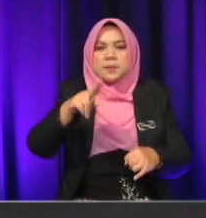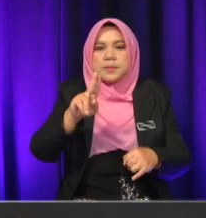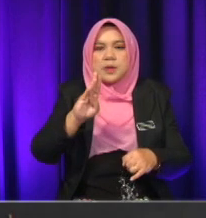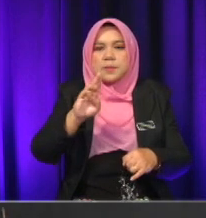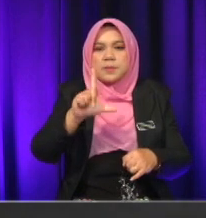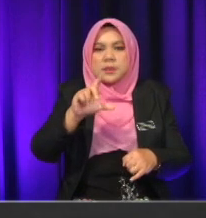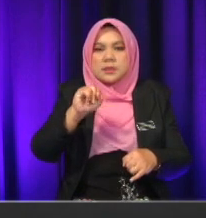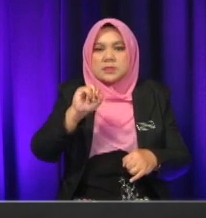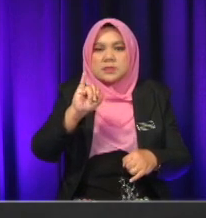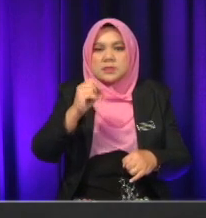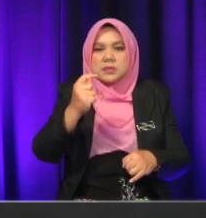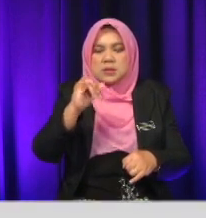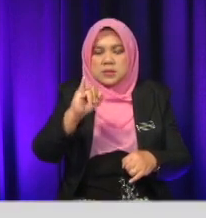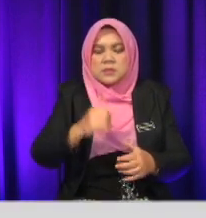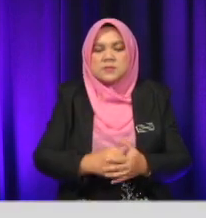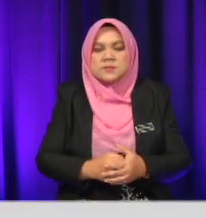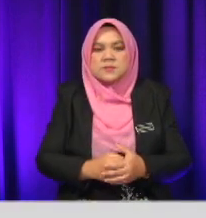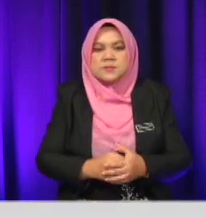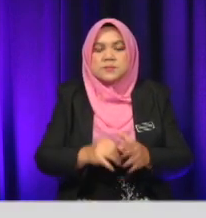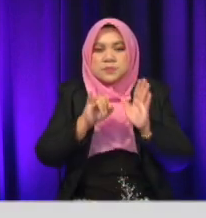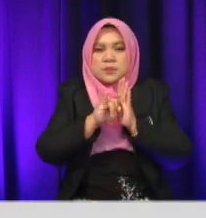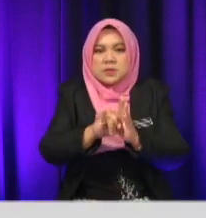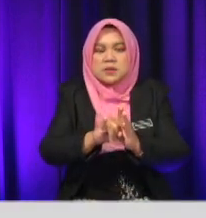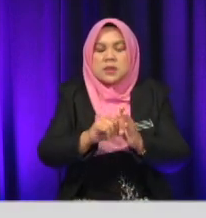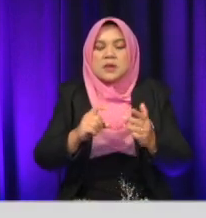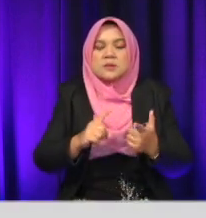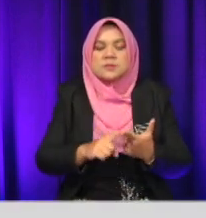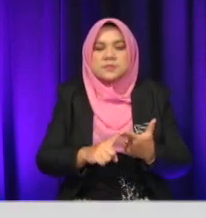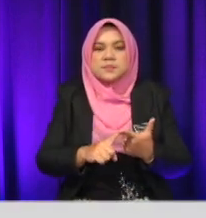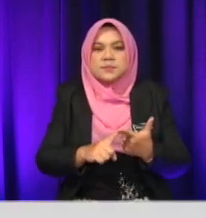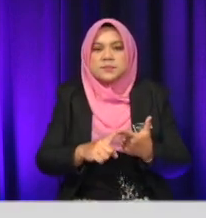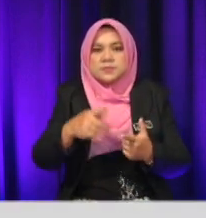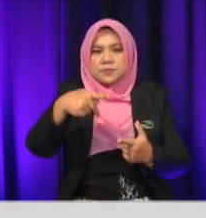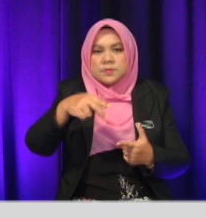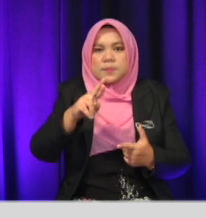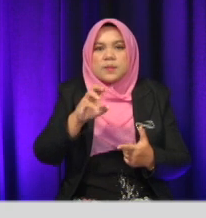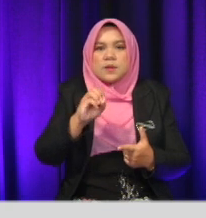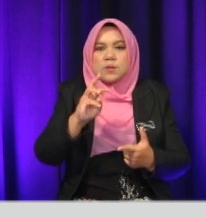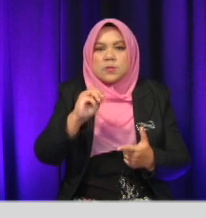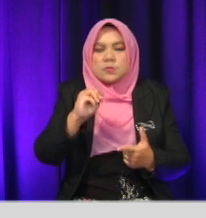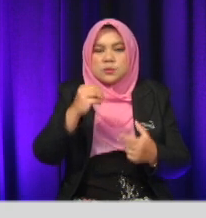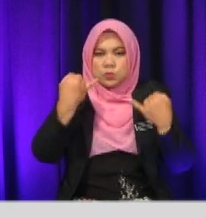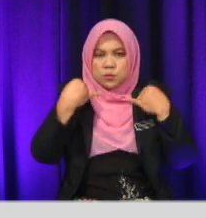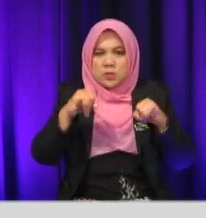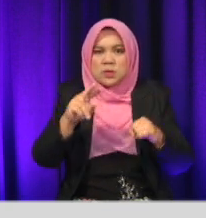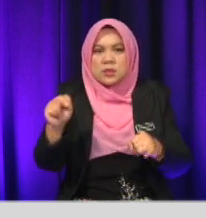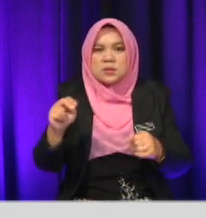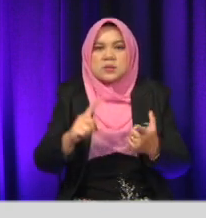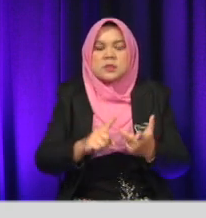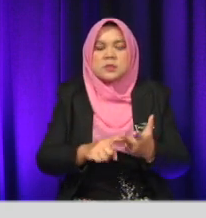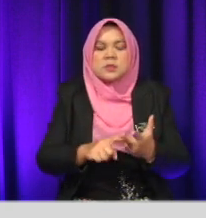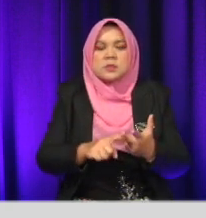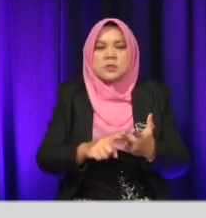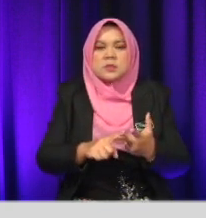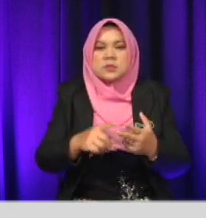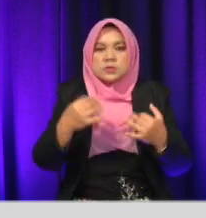kita tengok jawapannya. Pengiklanan, betul. Promosi jualan, betul juga. Okey. Seterusnya,